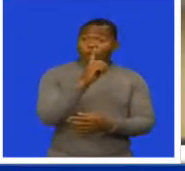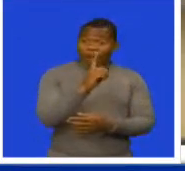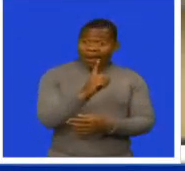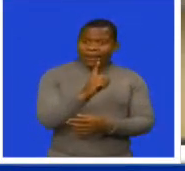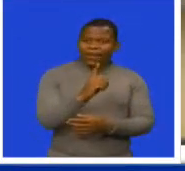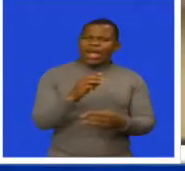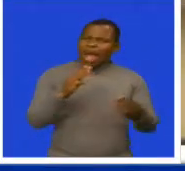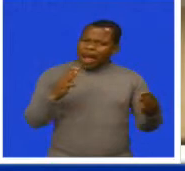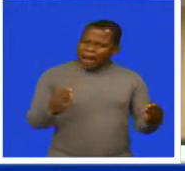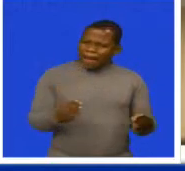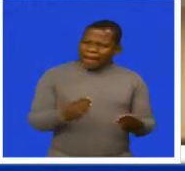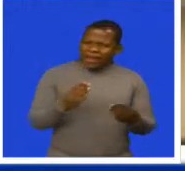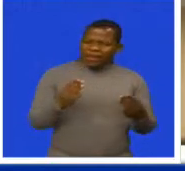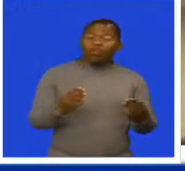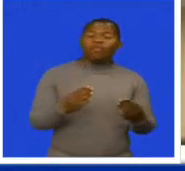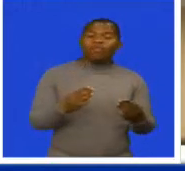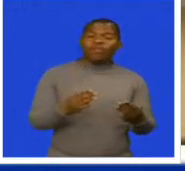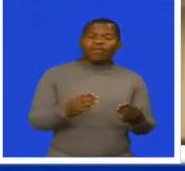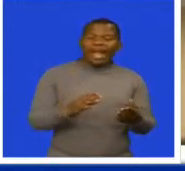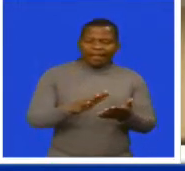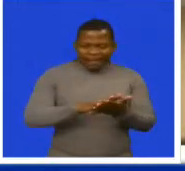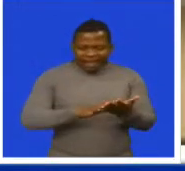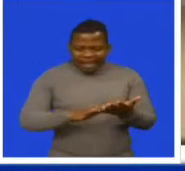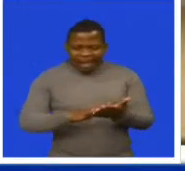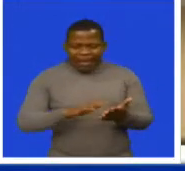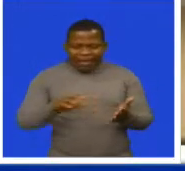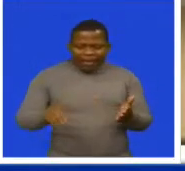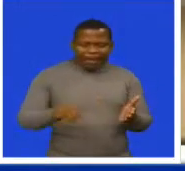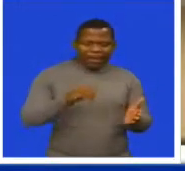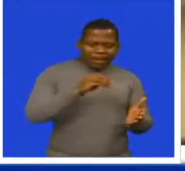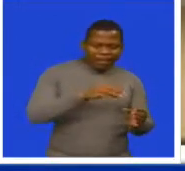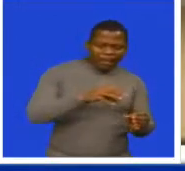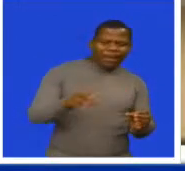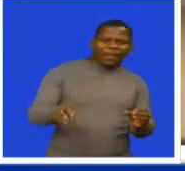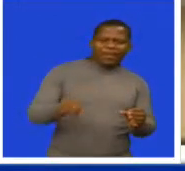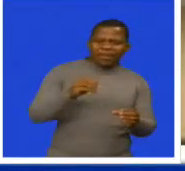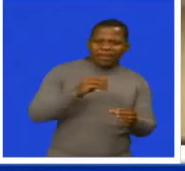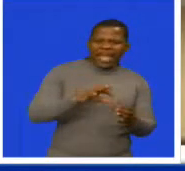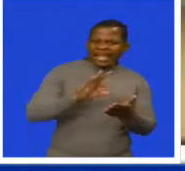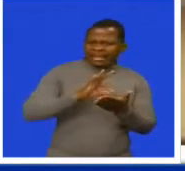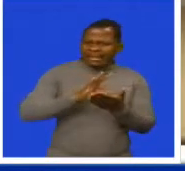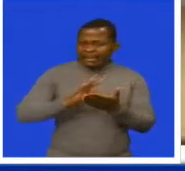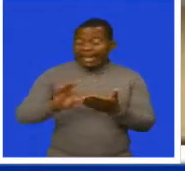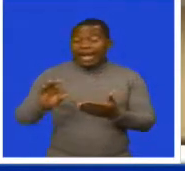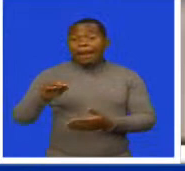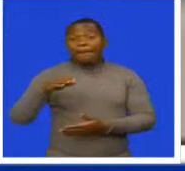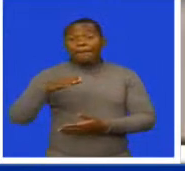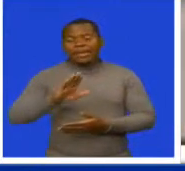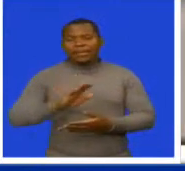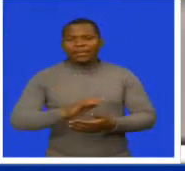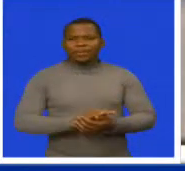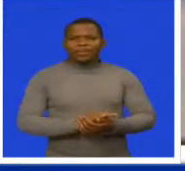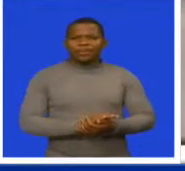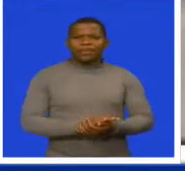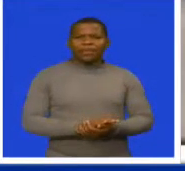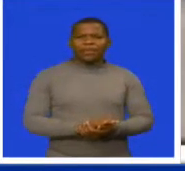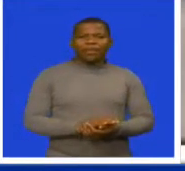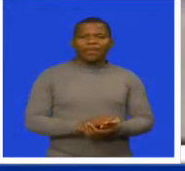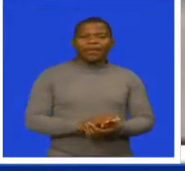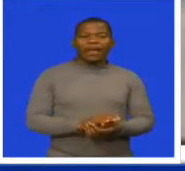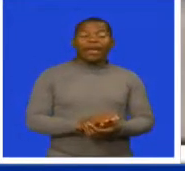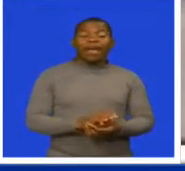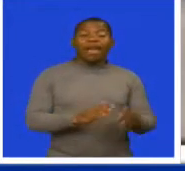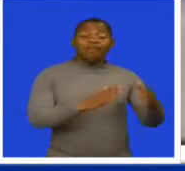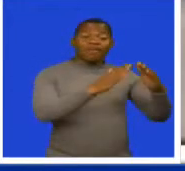tinhlangothi kutobutha tibi kulendzawo mapalane lomkhulu etiko letekuvakasha John Hlophe uthi lena